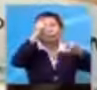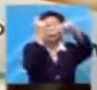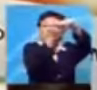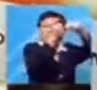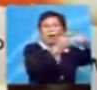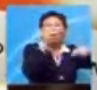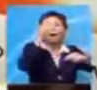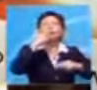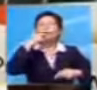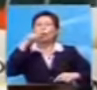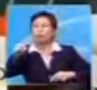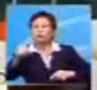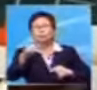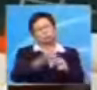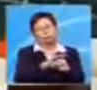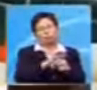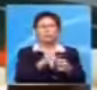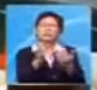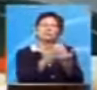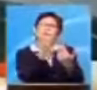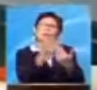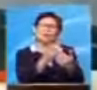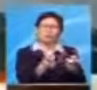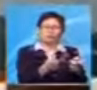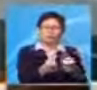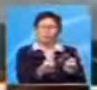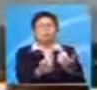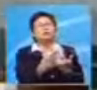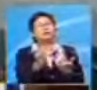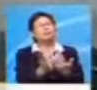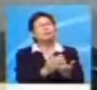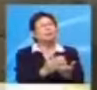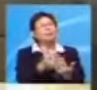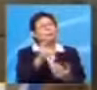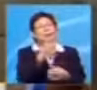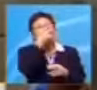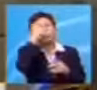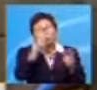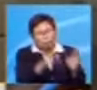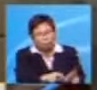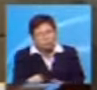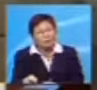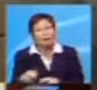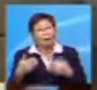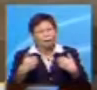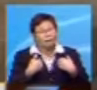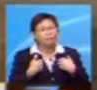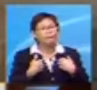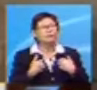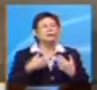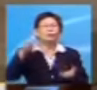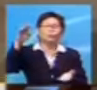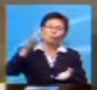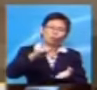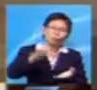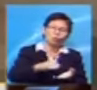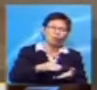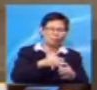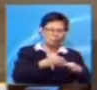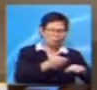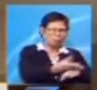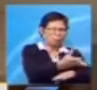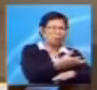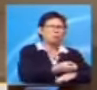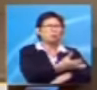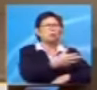maka dia akan order mencukupi dia senang nak kontrol sebab dari segi kita kata dari segi perancangan dan sebagainya jadi dia mengurangkan apa pembaziran